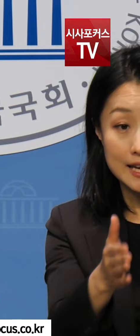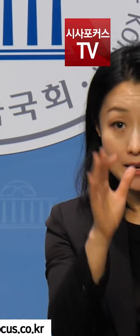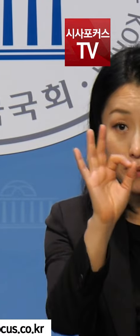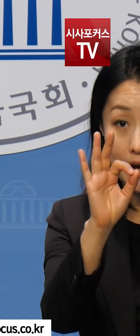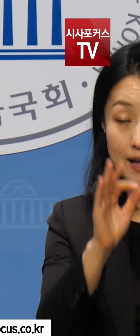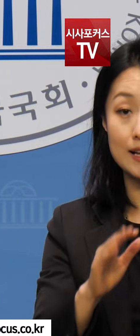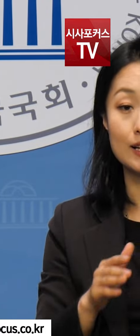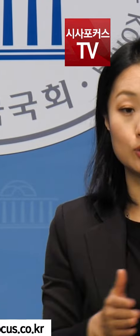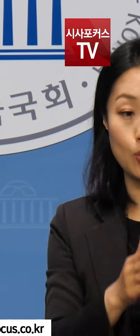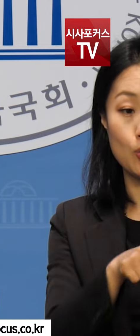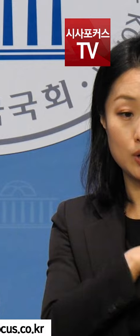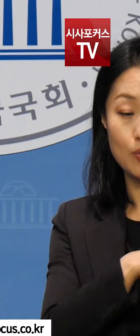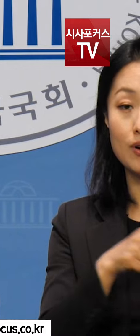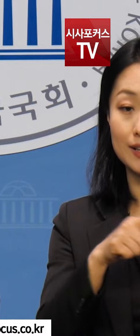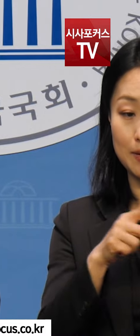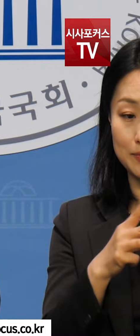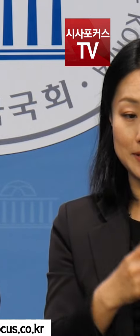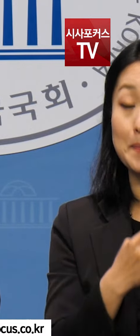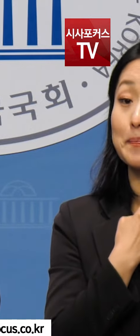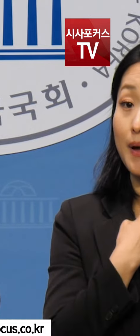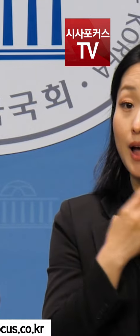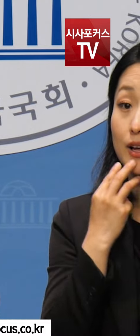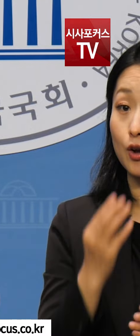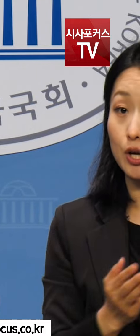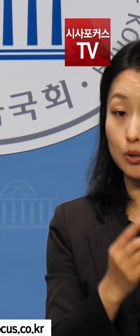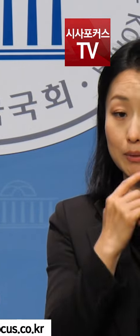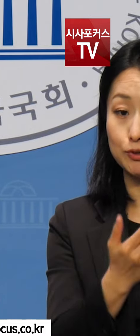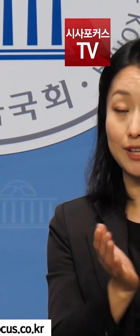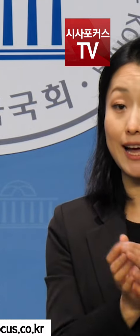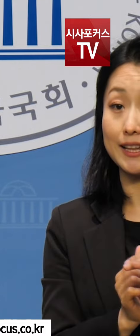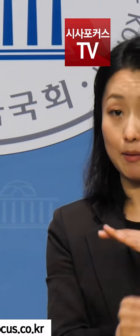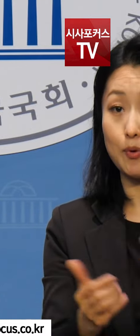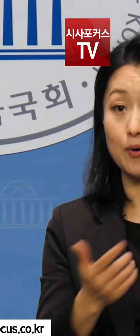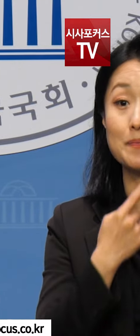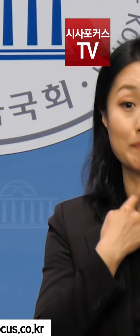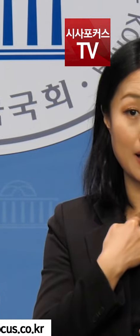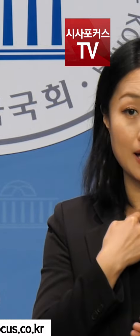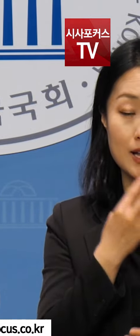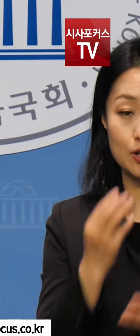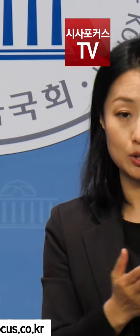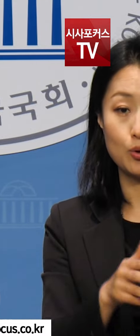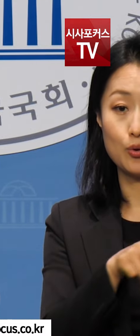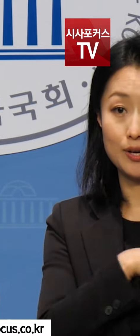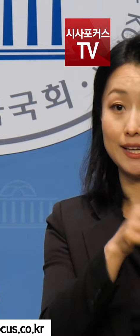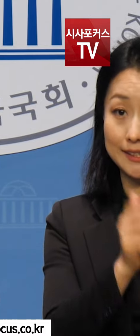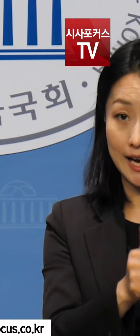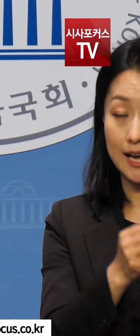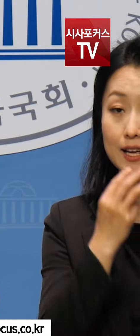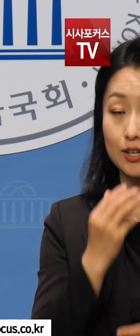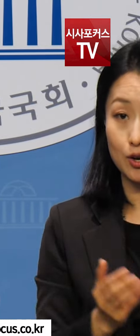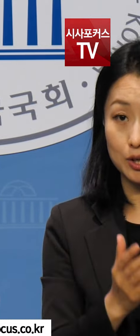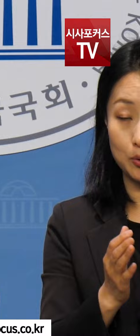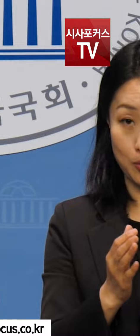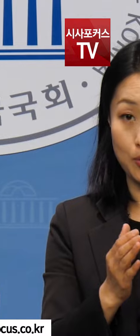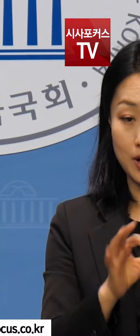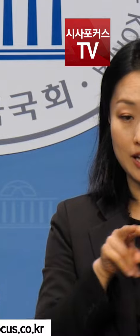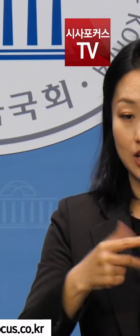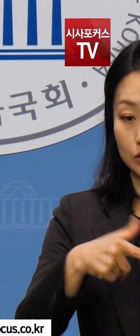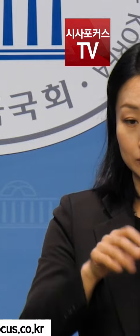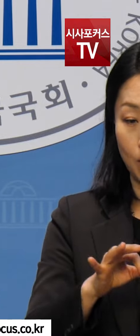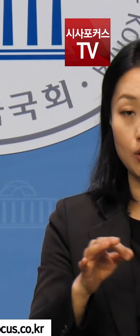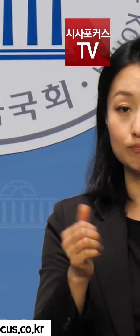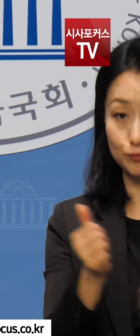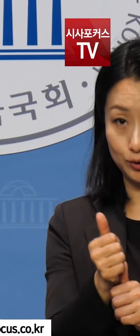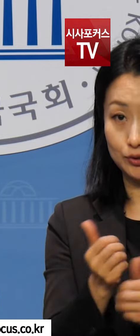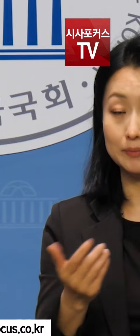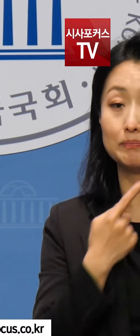삼선 도의원, 그리고 경기도의 민주당 대표, 경기도의 의장, 경기도 연정부지사를 거치면서